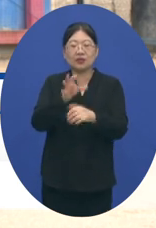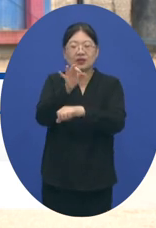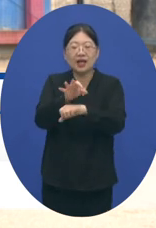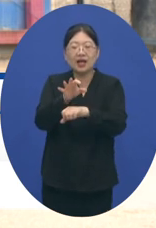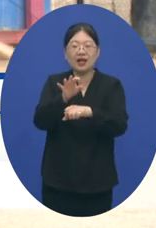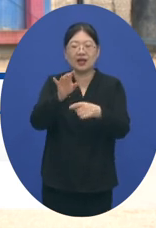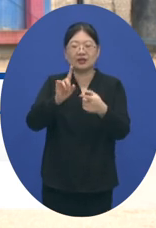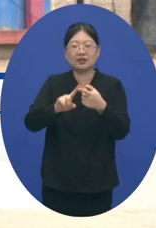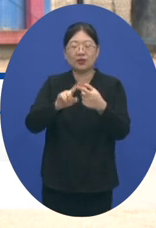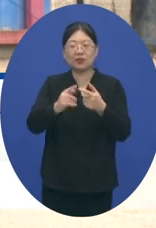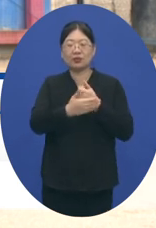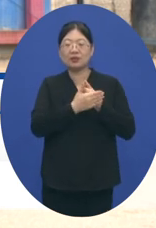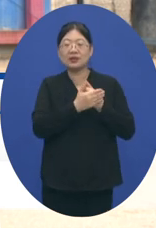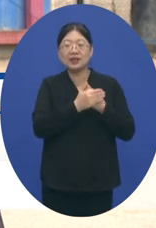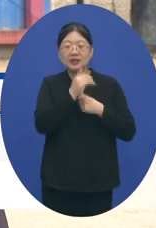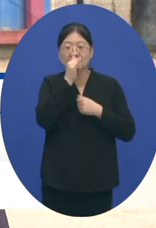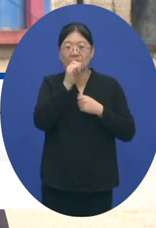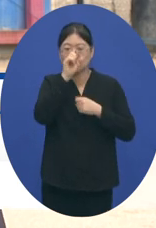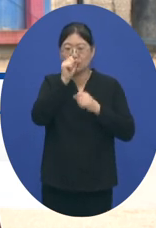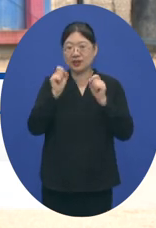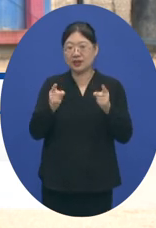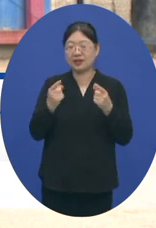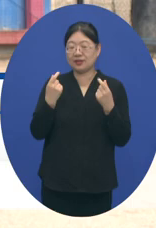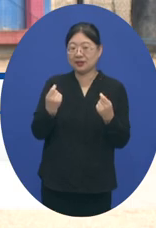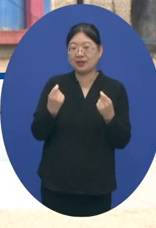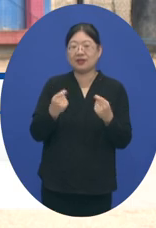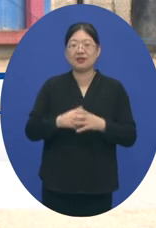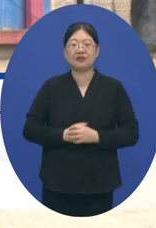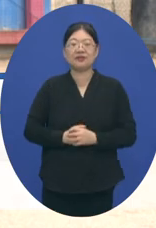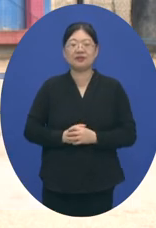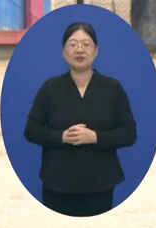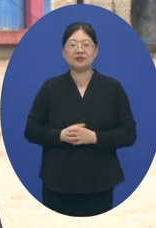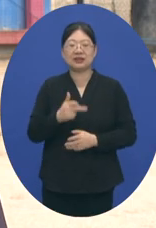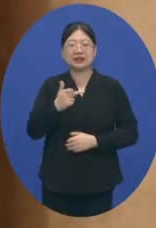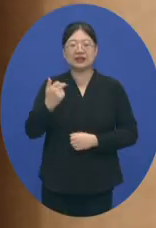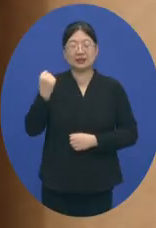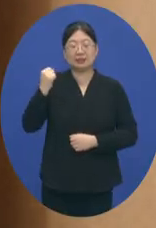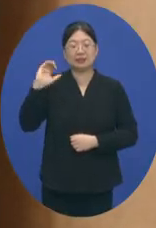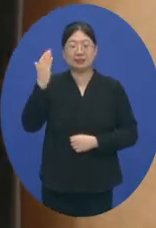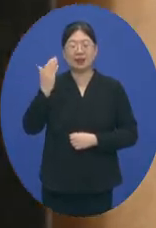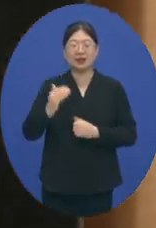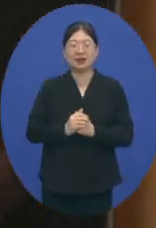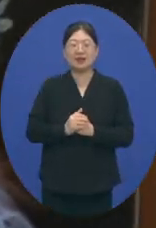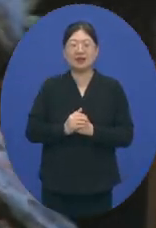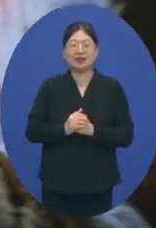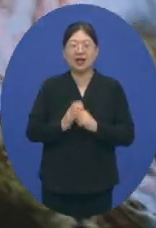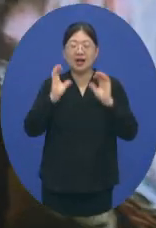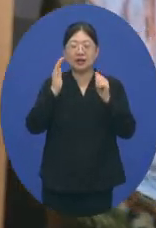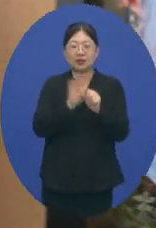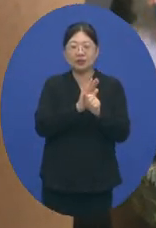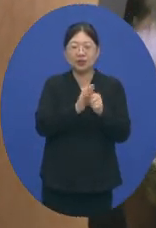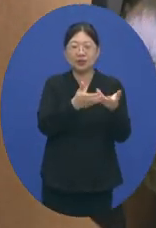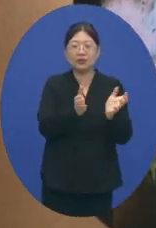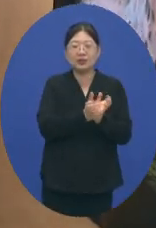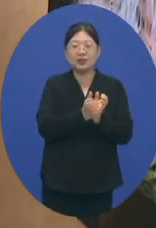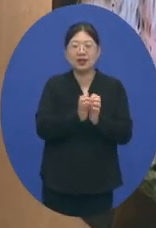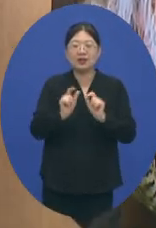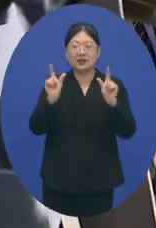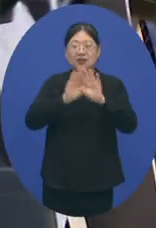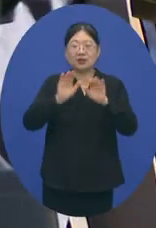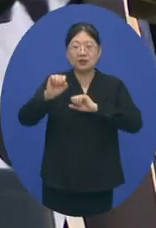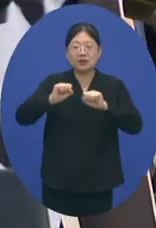애다트는 정말 엄청 좋은 기회죠. 너무 엄청 힘이 될 것 같습니다. 더불어 아동 돌봄 공동체와